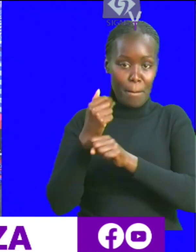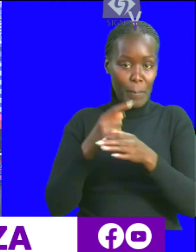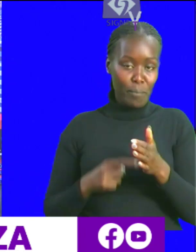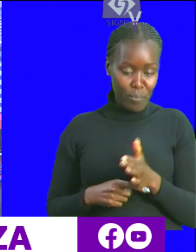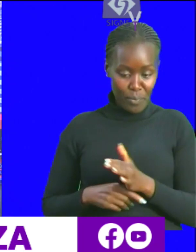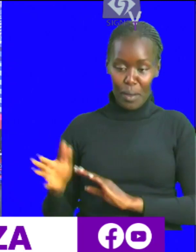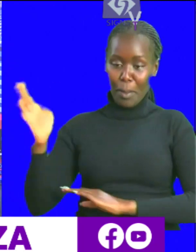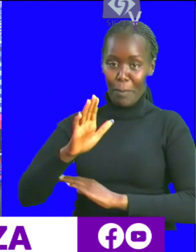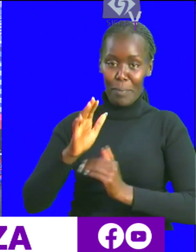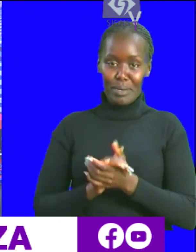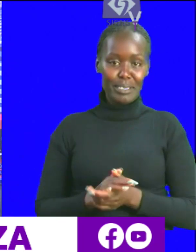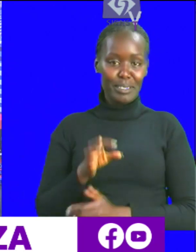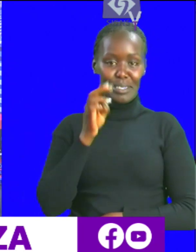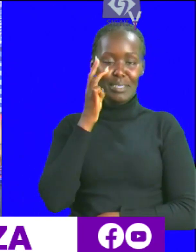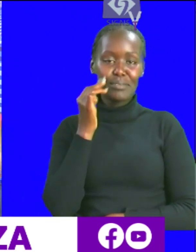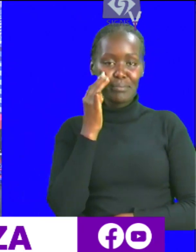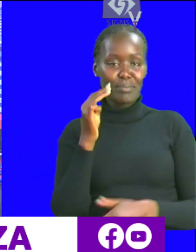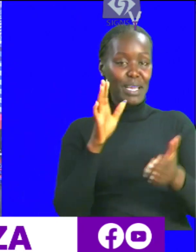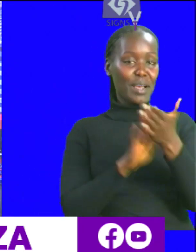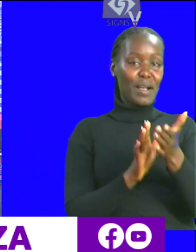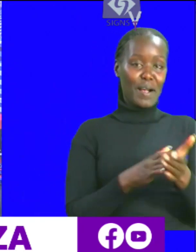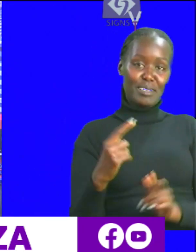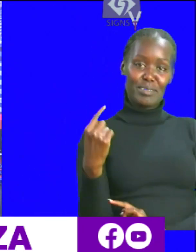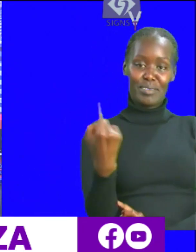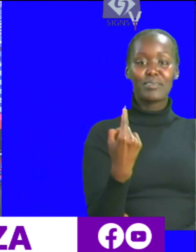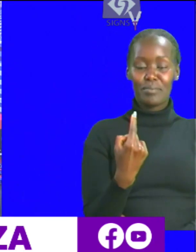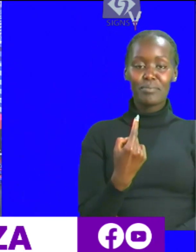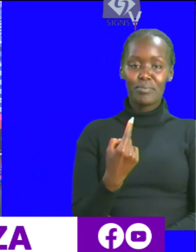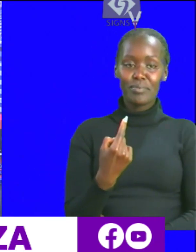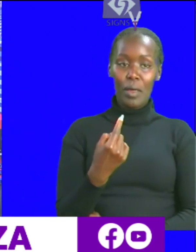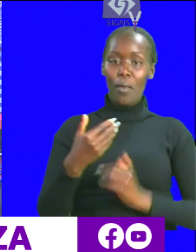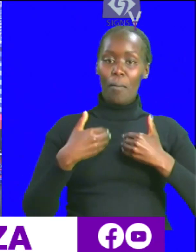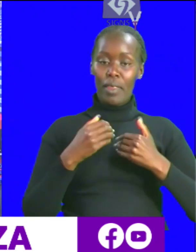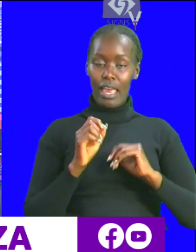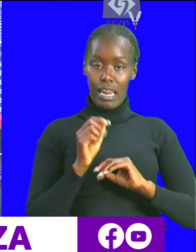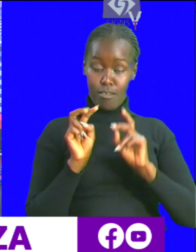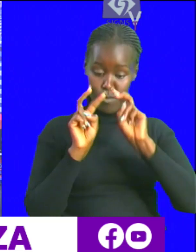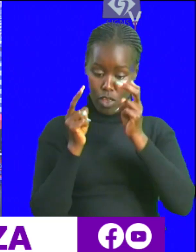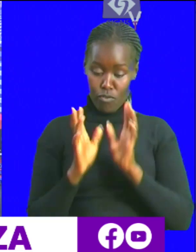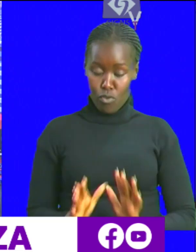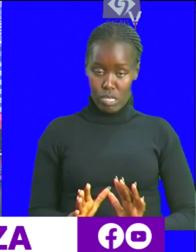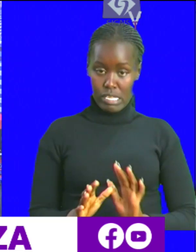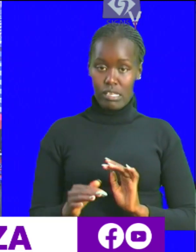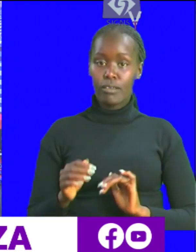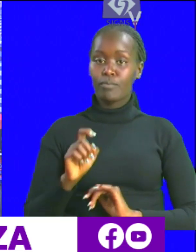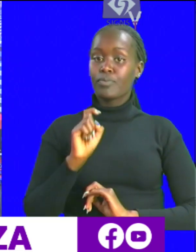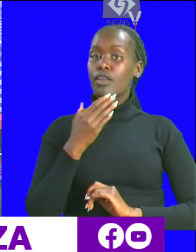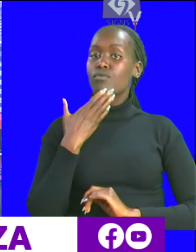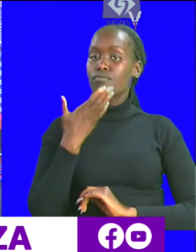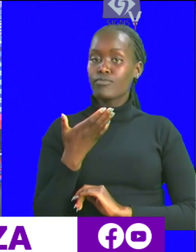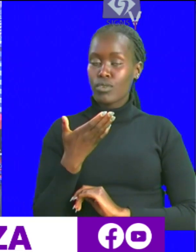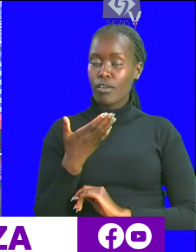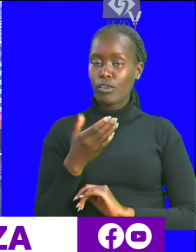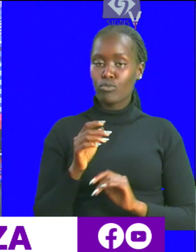But as for now, unajua kidogo time metupiga chenga haraka aje. Unajua sasa hivi tumeingia hapa tumekula ngoma, tukasema